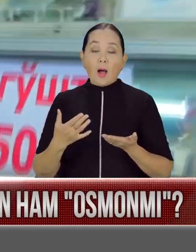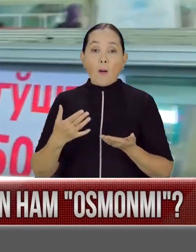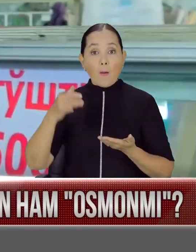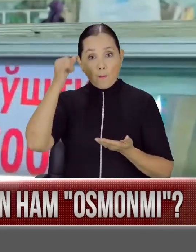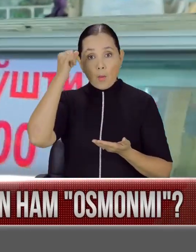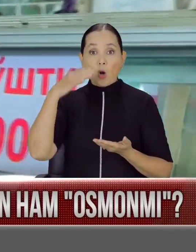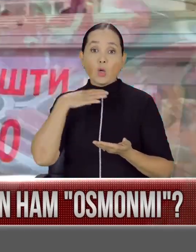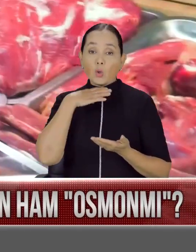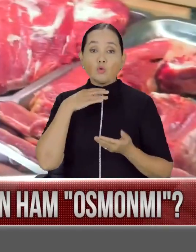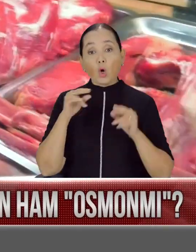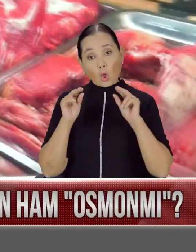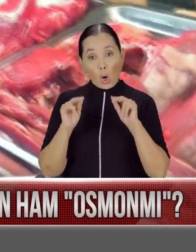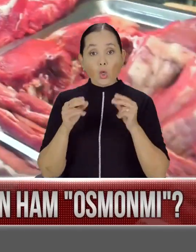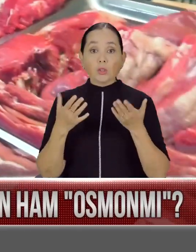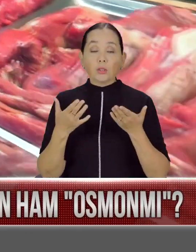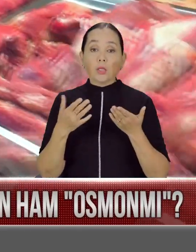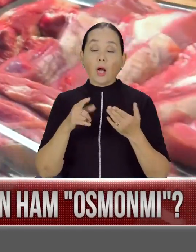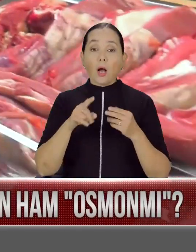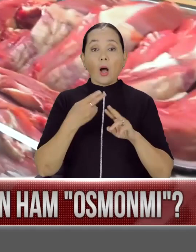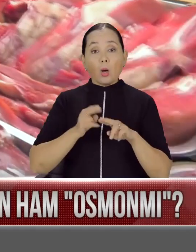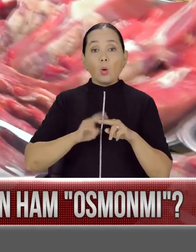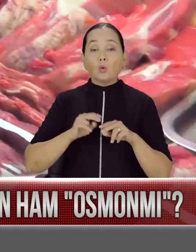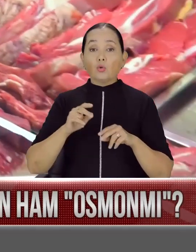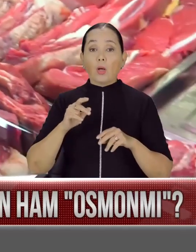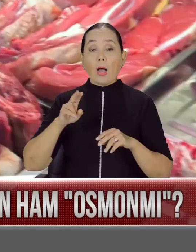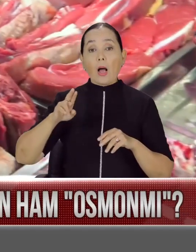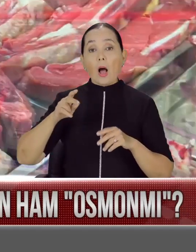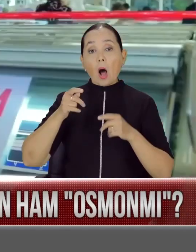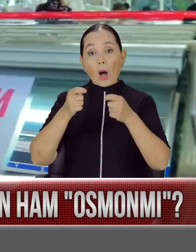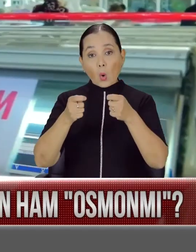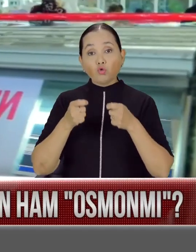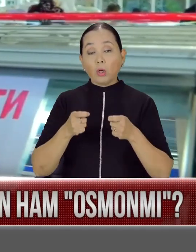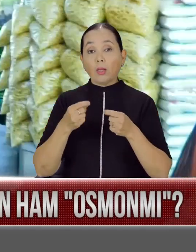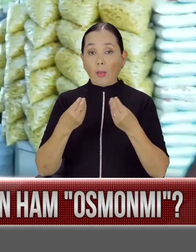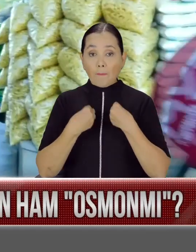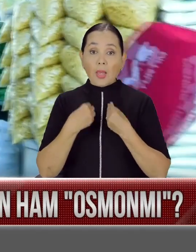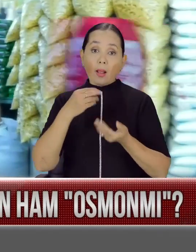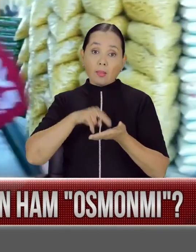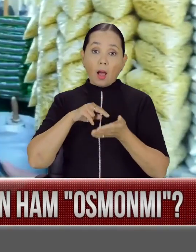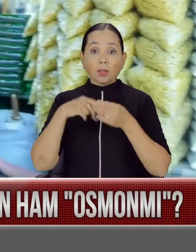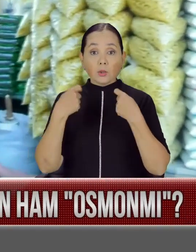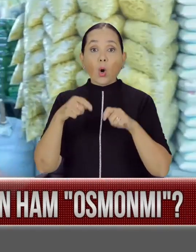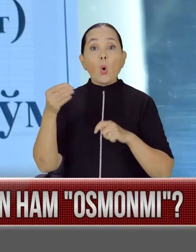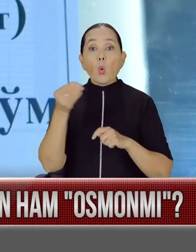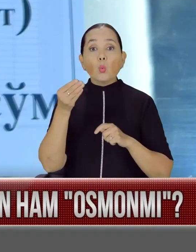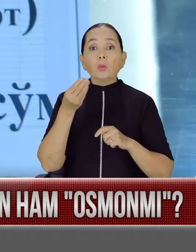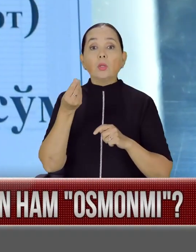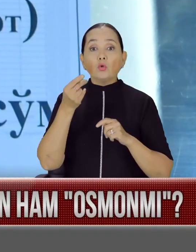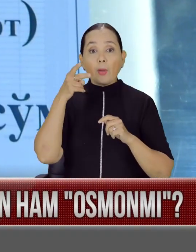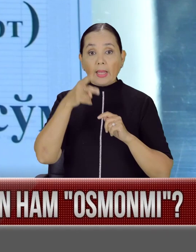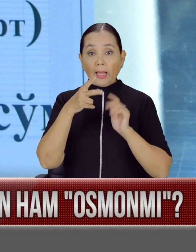go'shtmi? Xo'sh, akasim mol go'shti. Xo'jayinlar o'zi shunaqa qo'yib beradi, bemalol erkin narxda shunaqa sotamiz. Sizlarda un narxi?